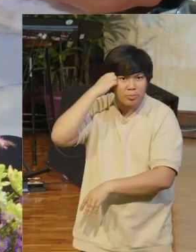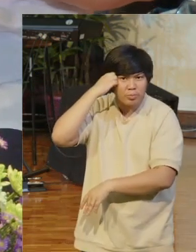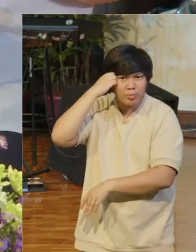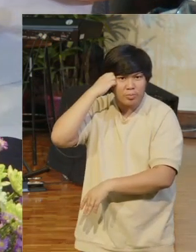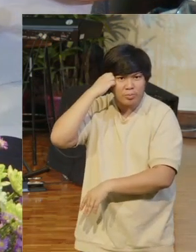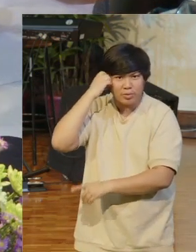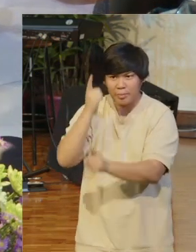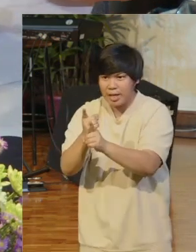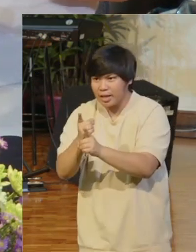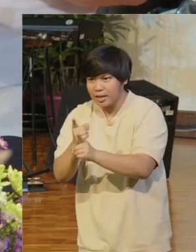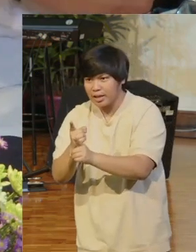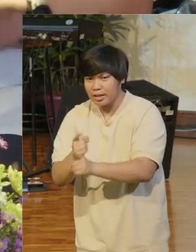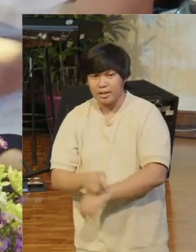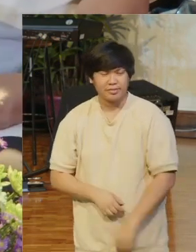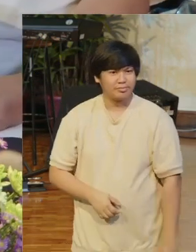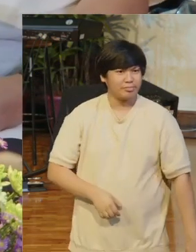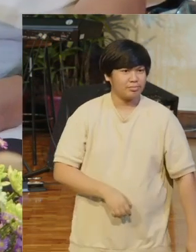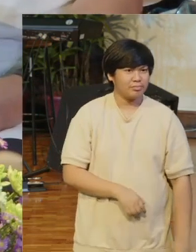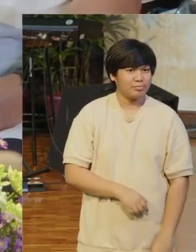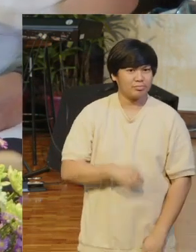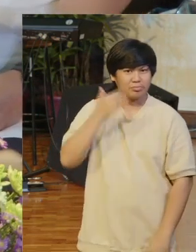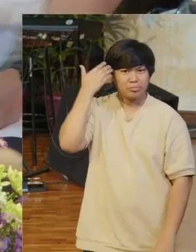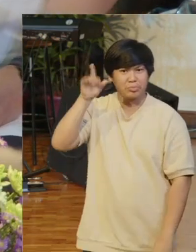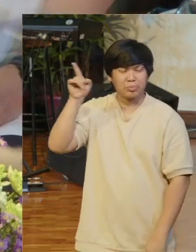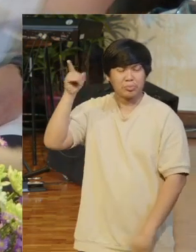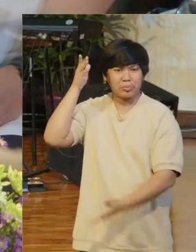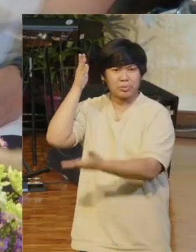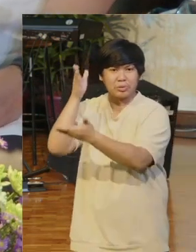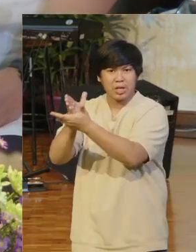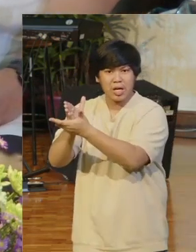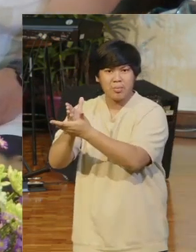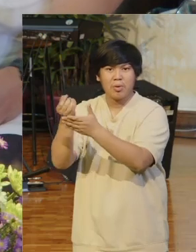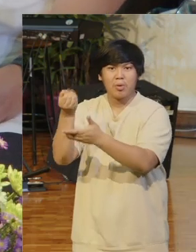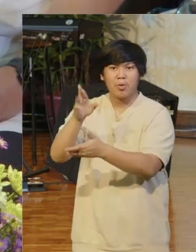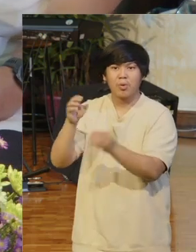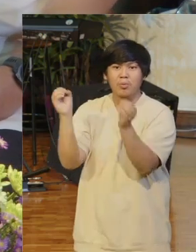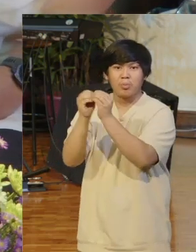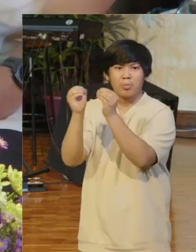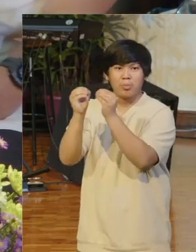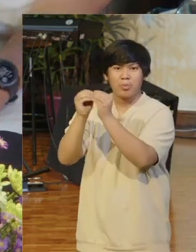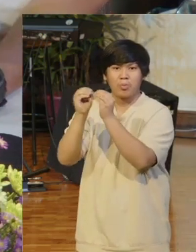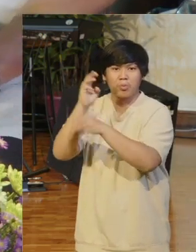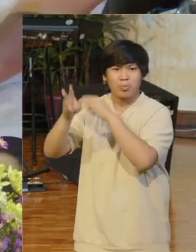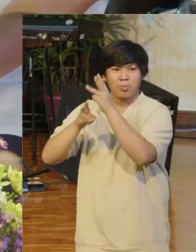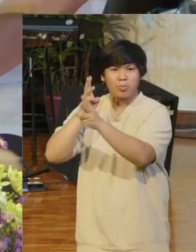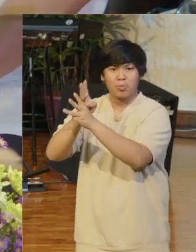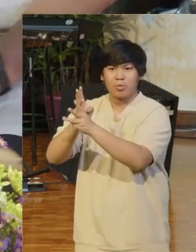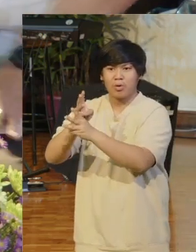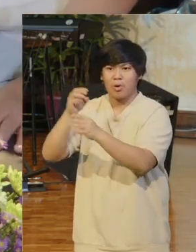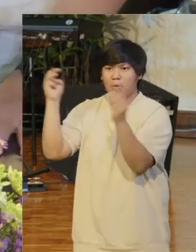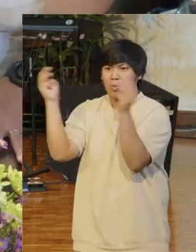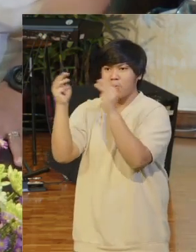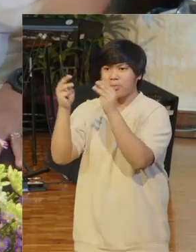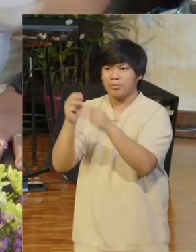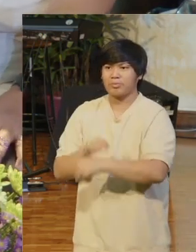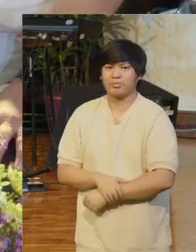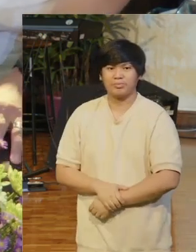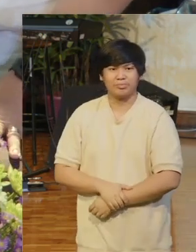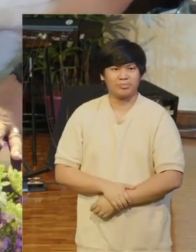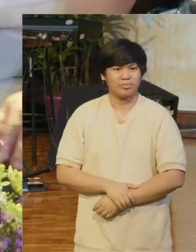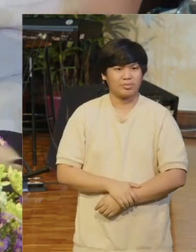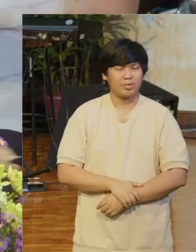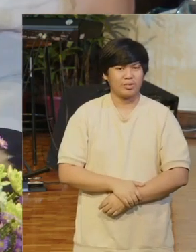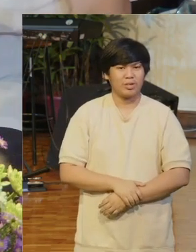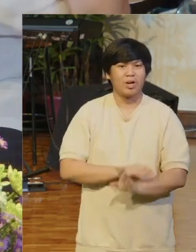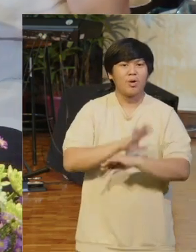and Ukraine. Hindi po natin alam kung yun ay mag-escalate into a world war. Alam niyo naman, ang lahat ng world war ay